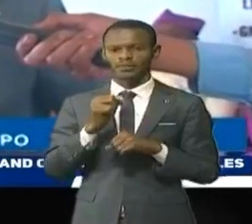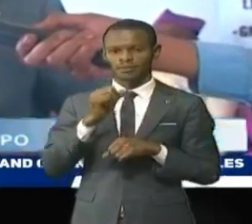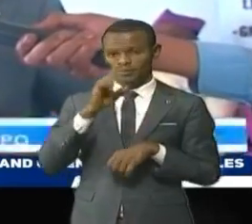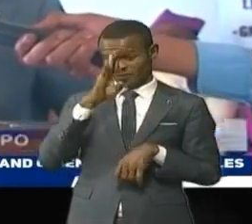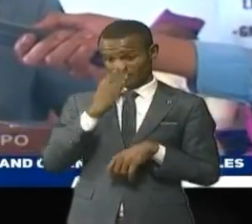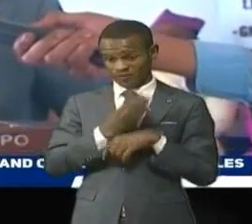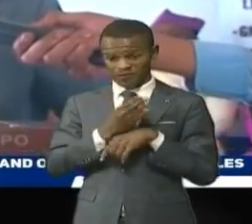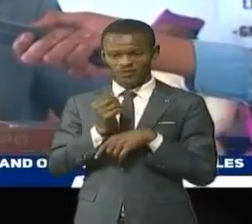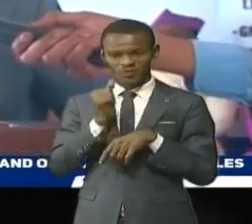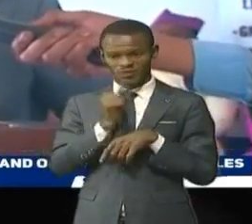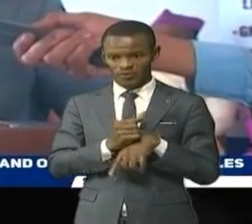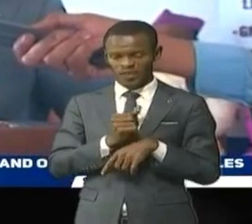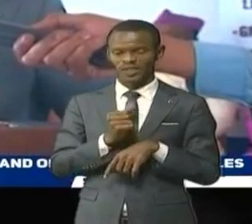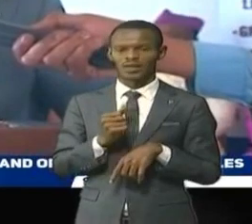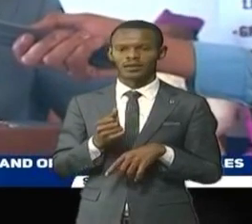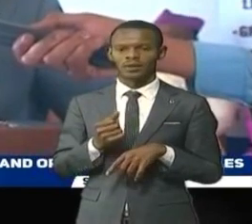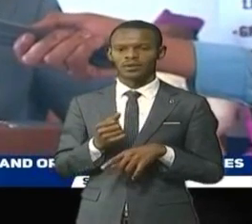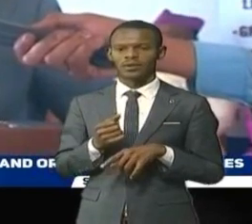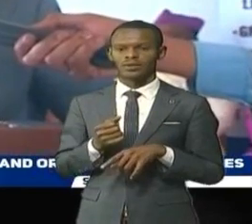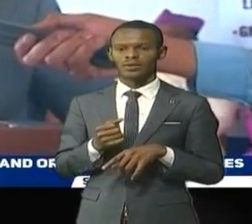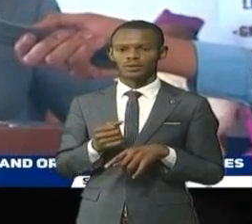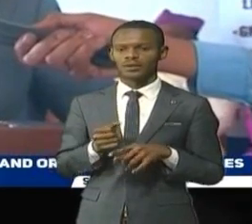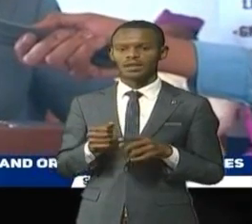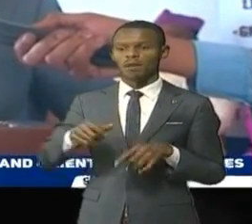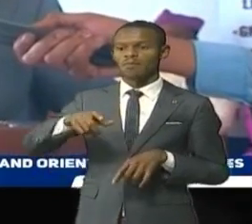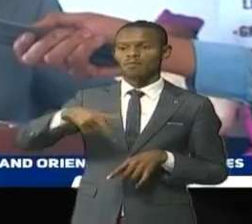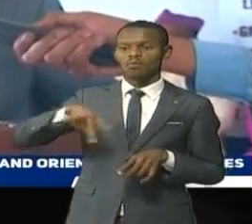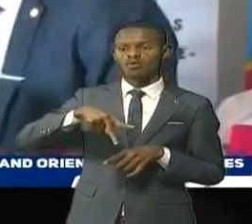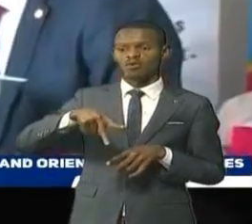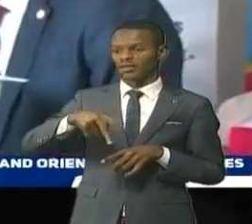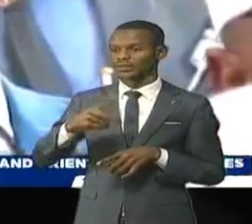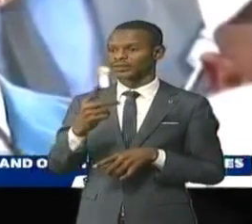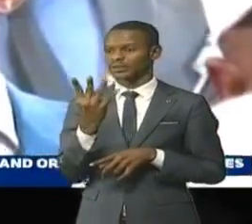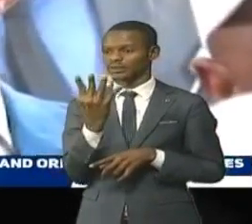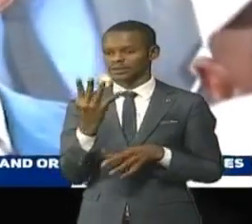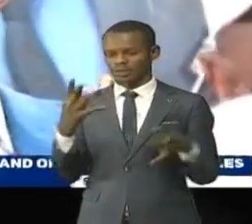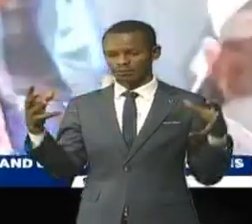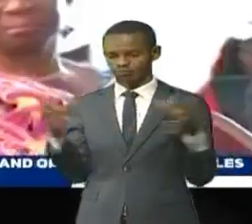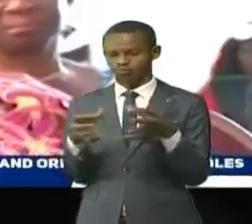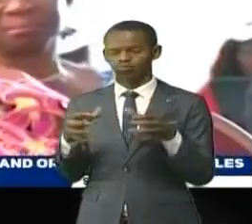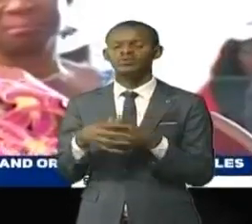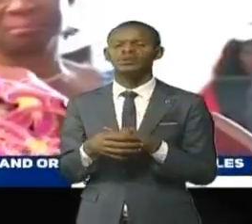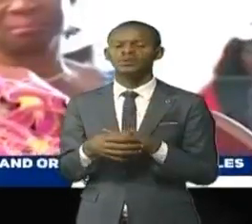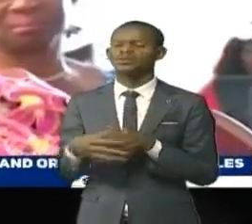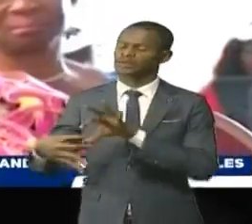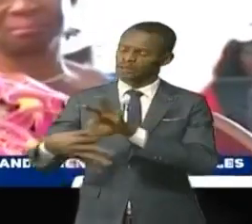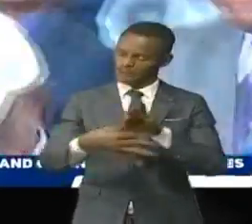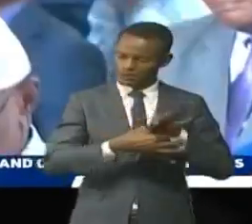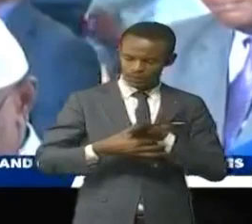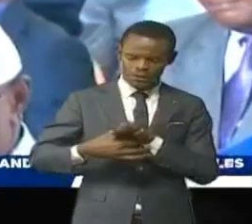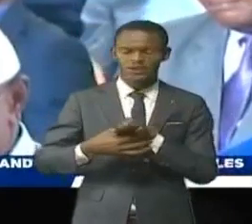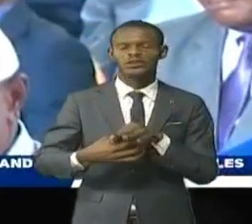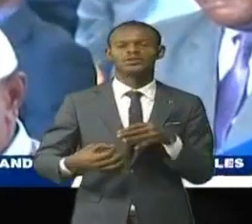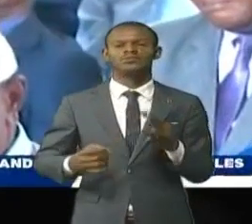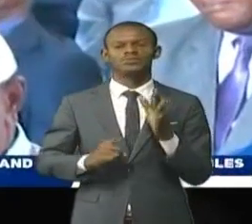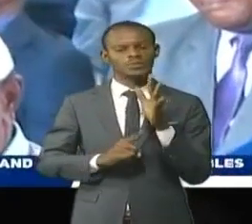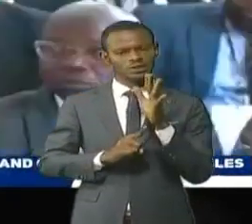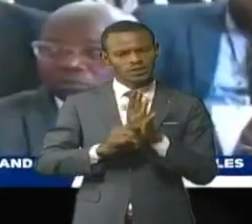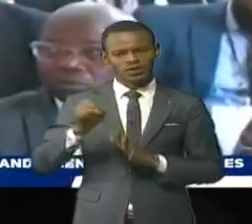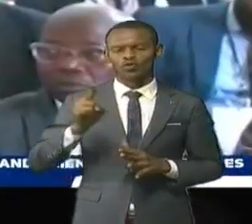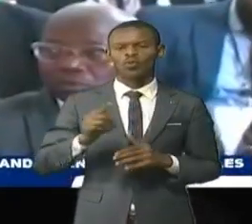plus que jamais unis pour défendre les intérêts de cette famille. Sans faire la langue de bois, le facilitateur du